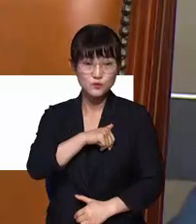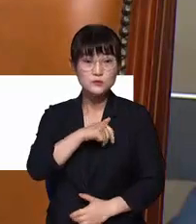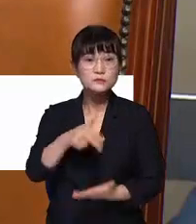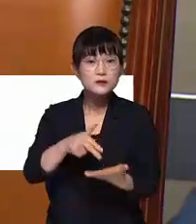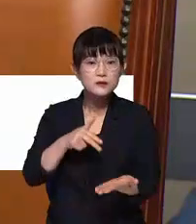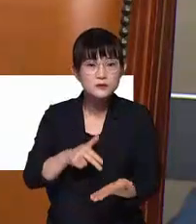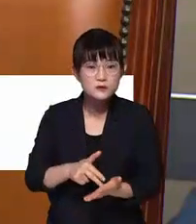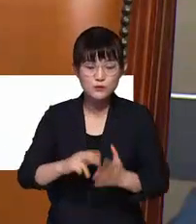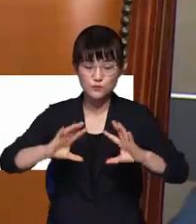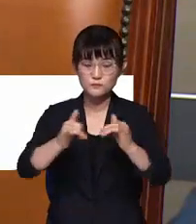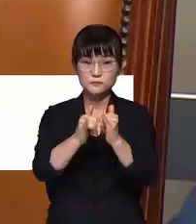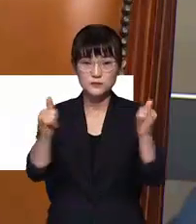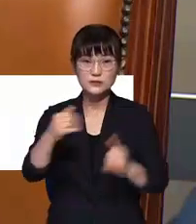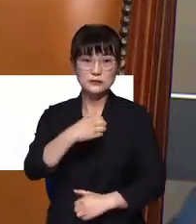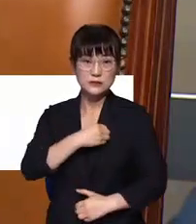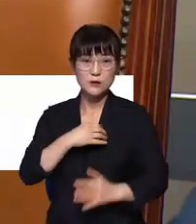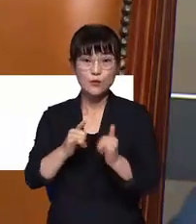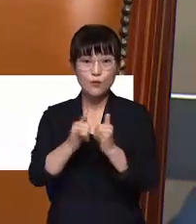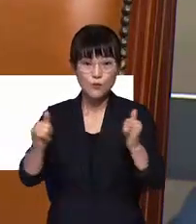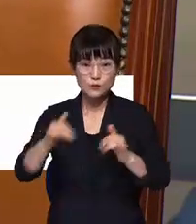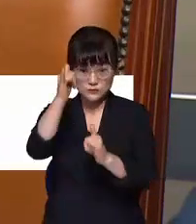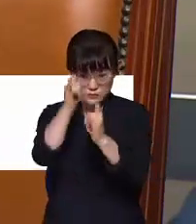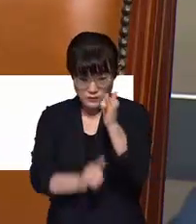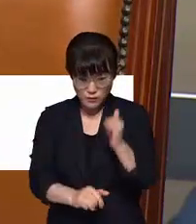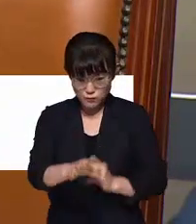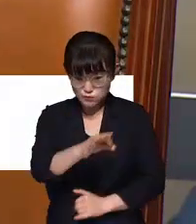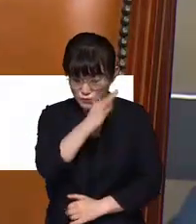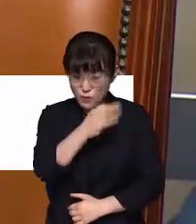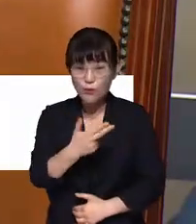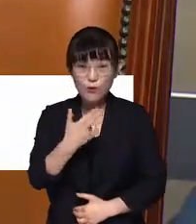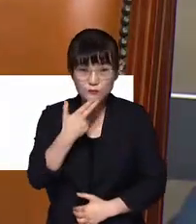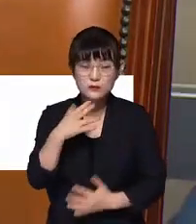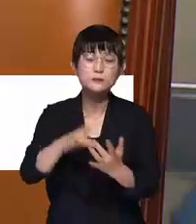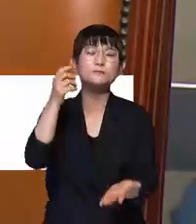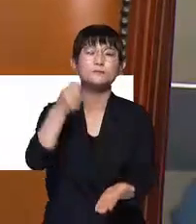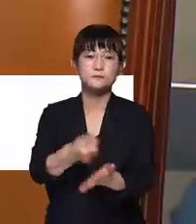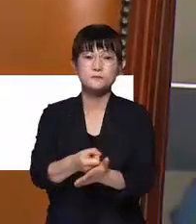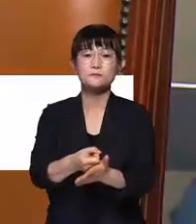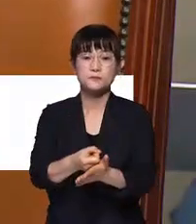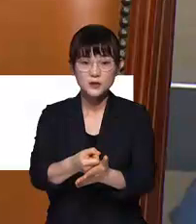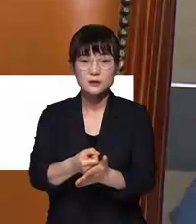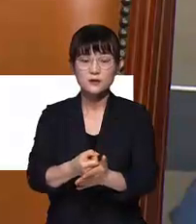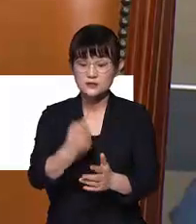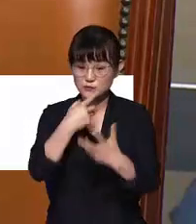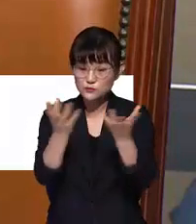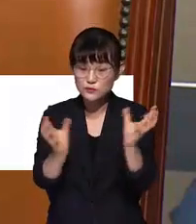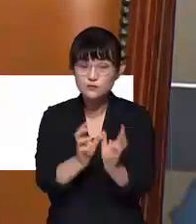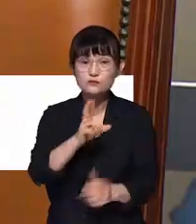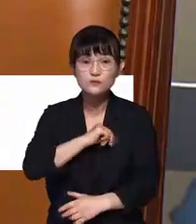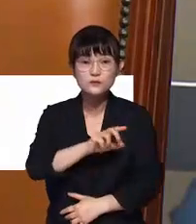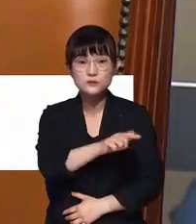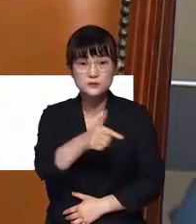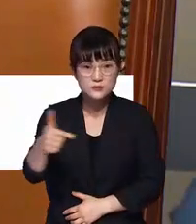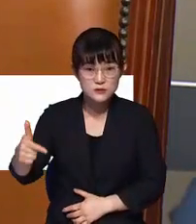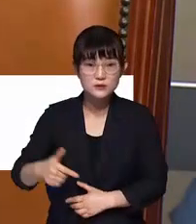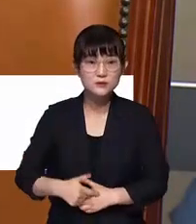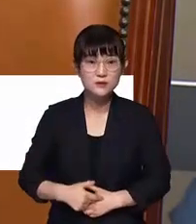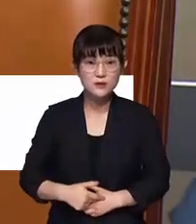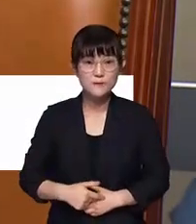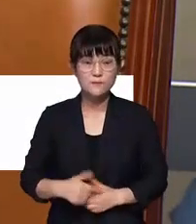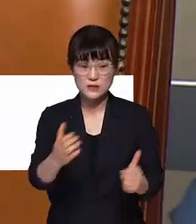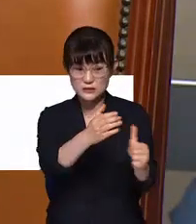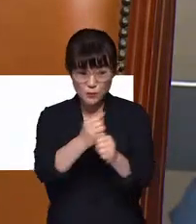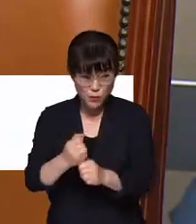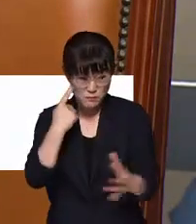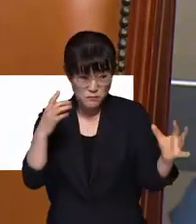국민과 당원 역사에 부끄럽지 않는 선택을 했습니다. 우리 당 국회의원들은 가결이냐